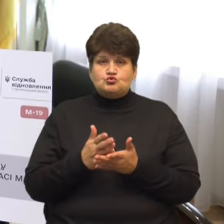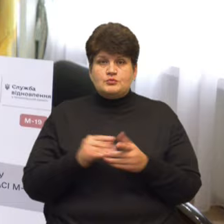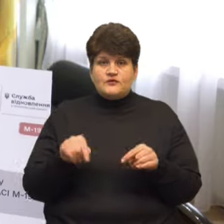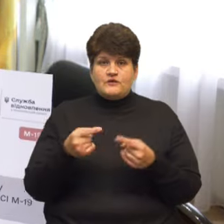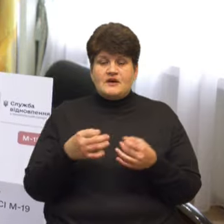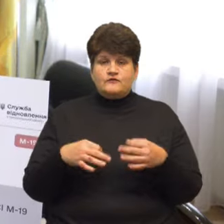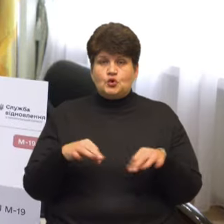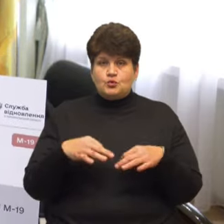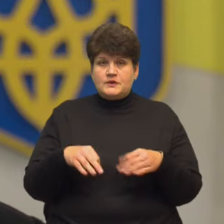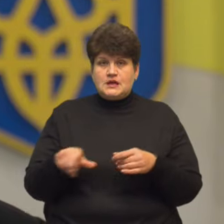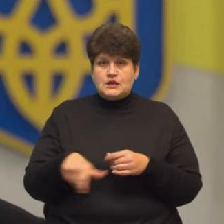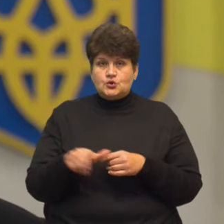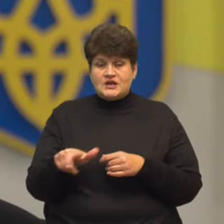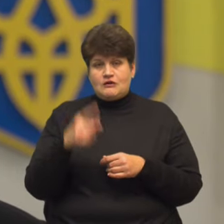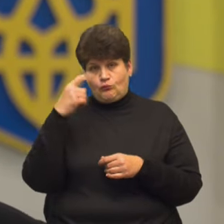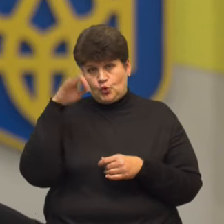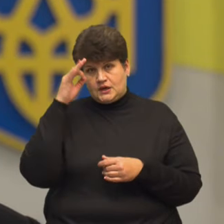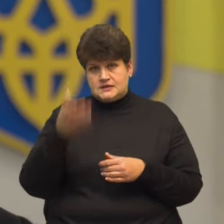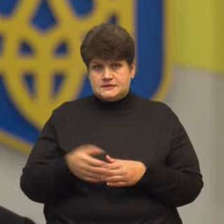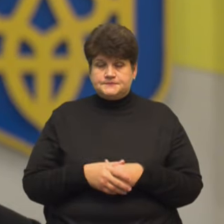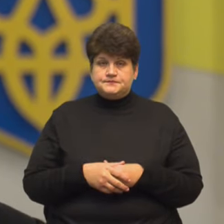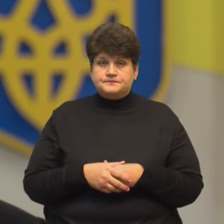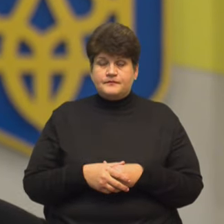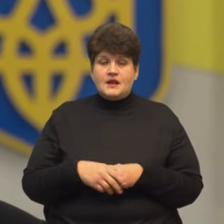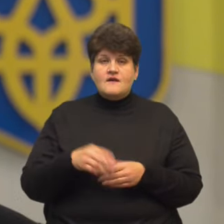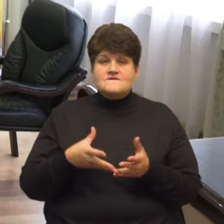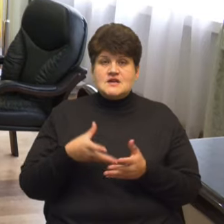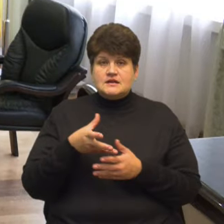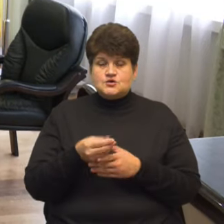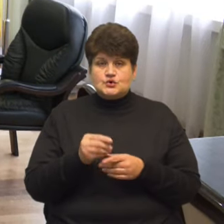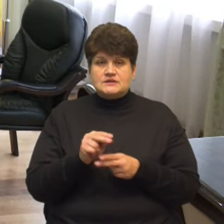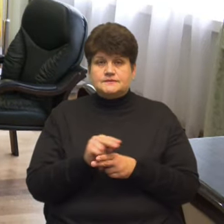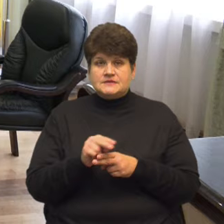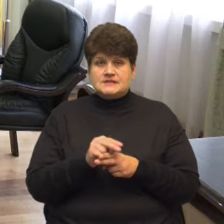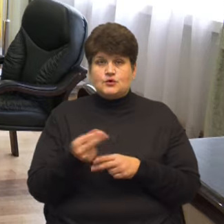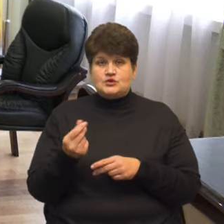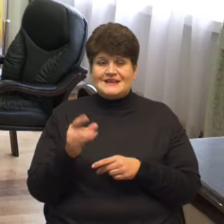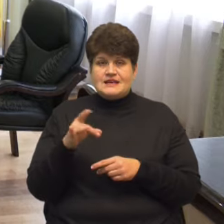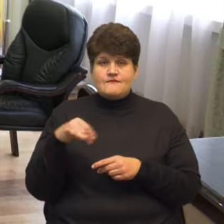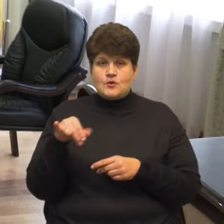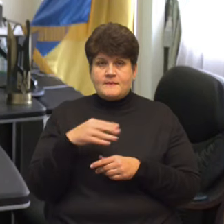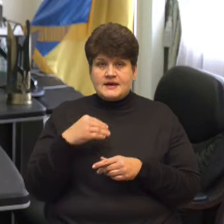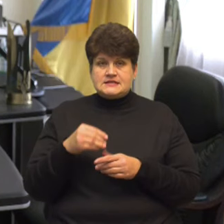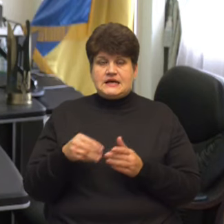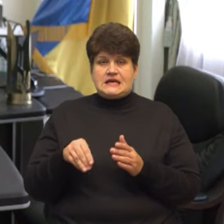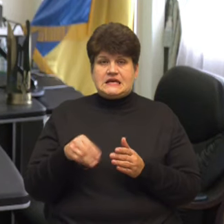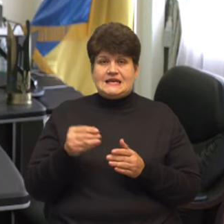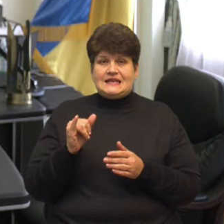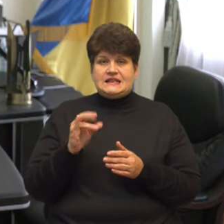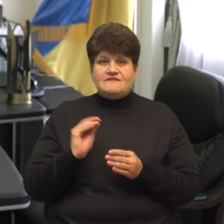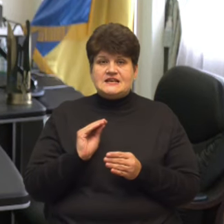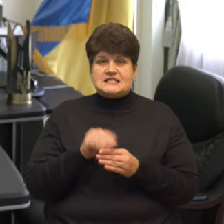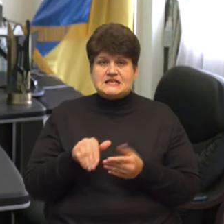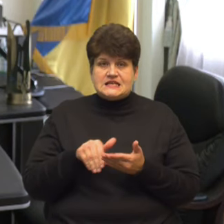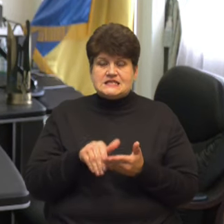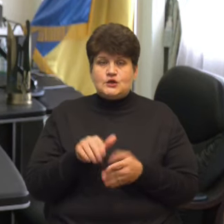погоджена в патрульній поліції Олег Продан каже фінансують реконструкцію за кошти європейського інвестиційного банку через